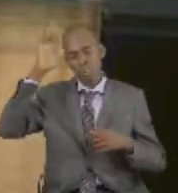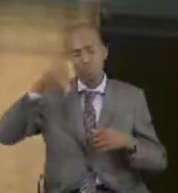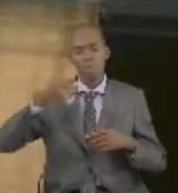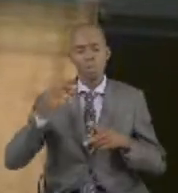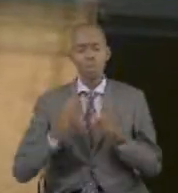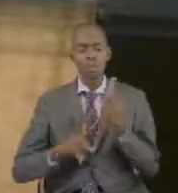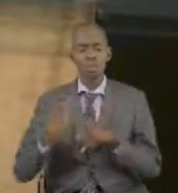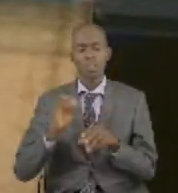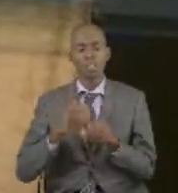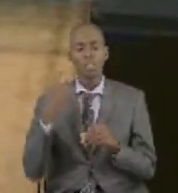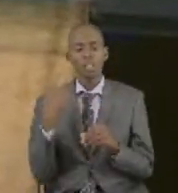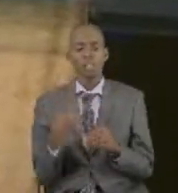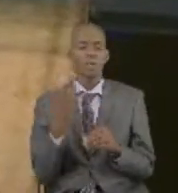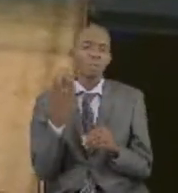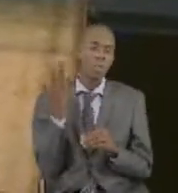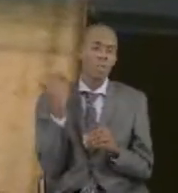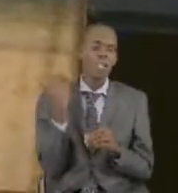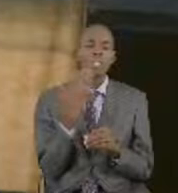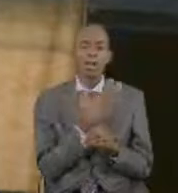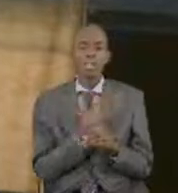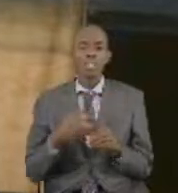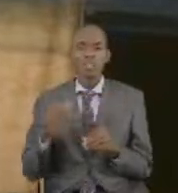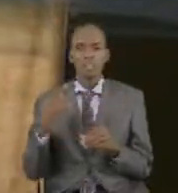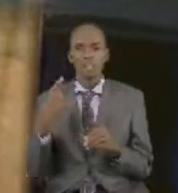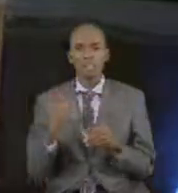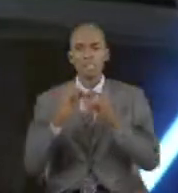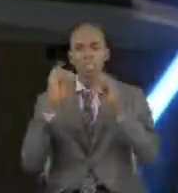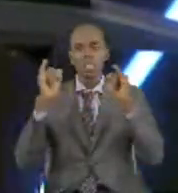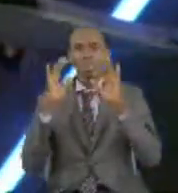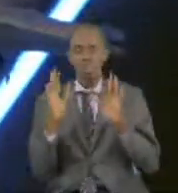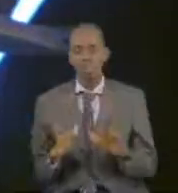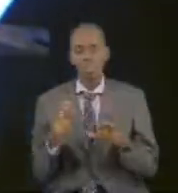cupides dans le passé, des voleurs dans le passé, des idolâtres dans le passé.